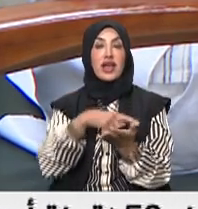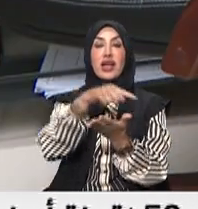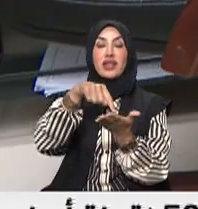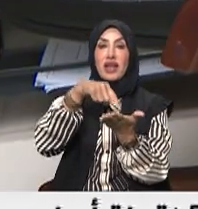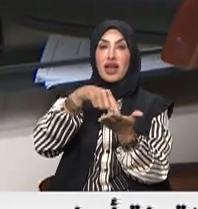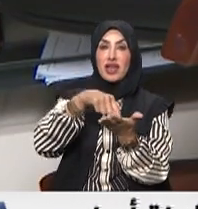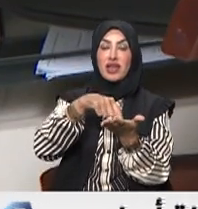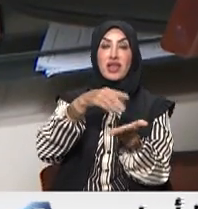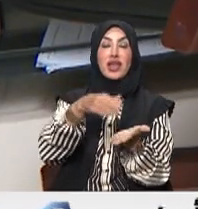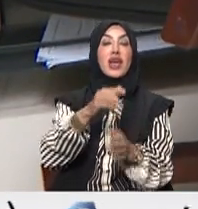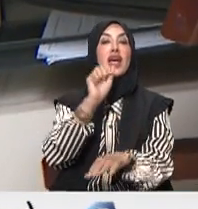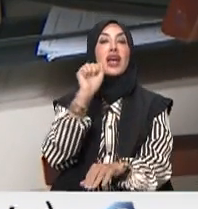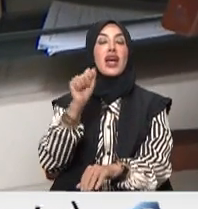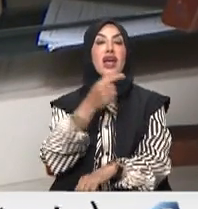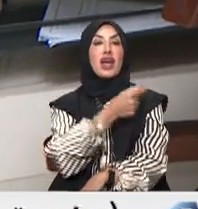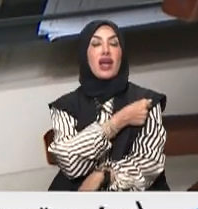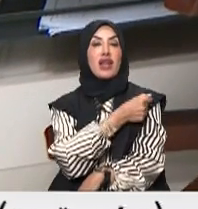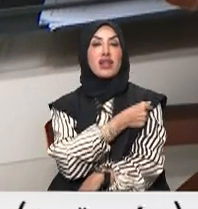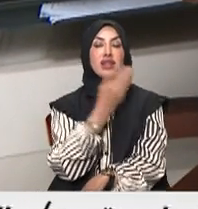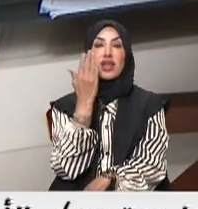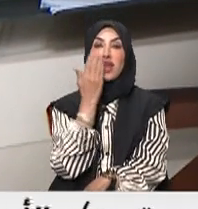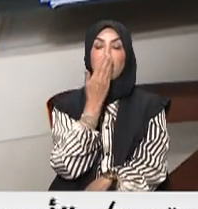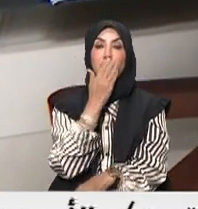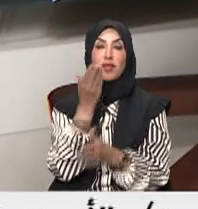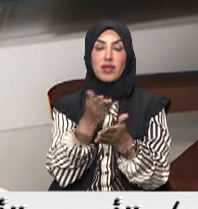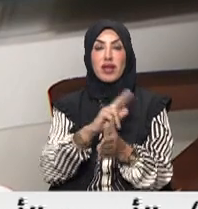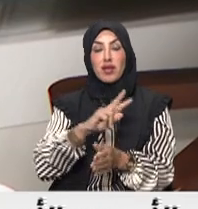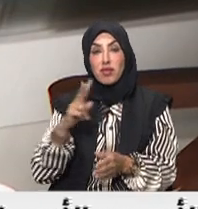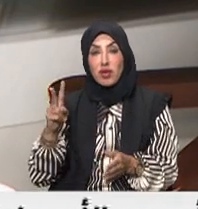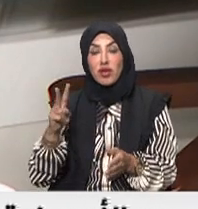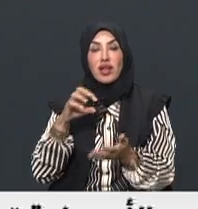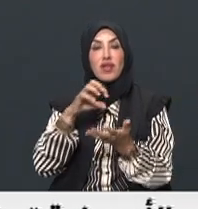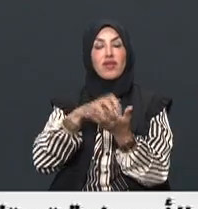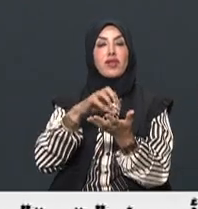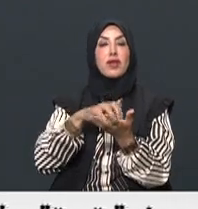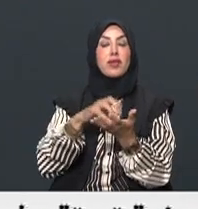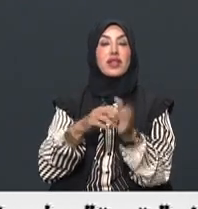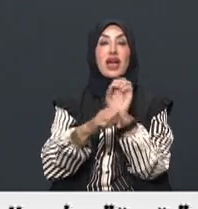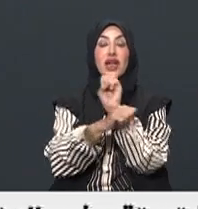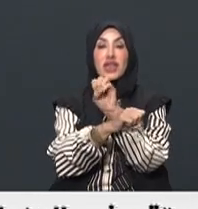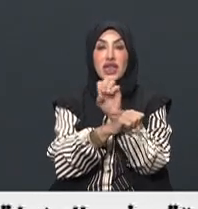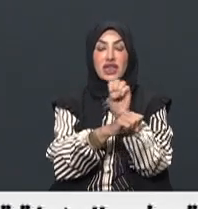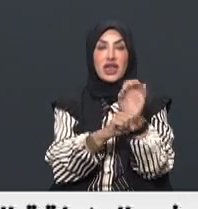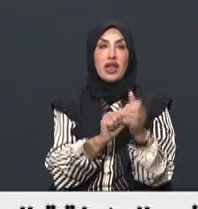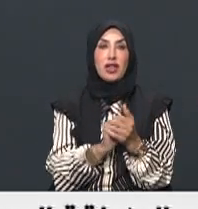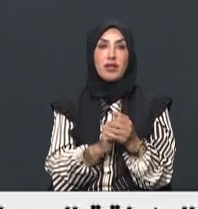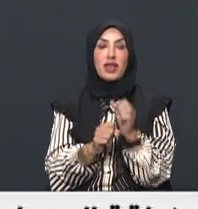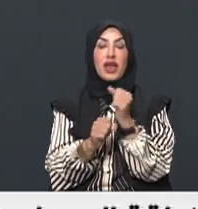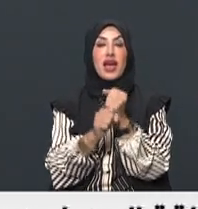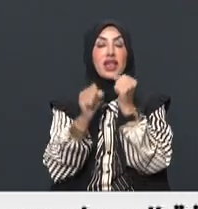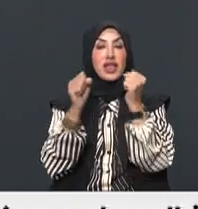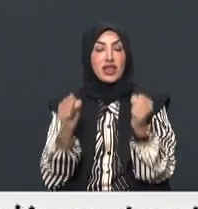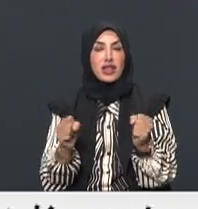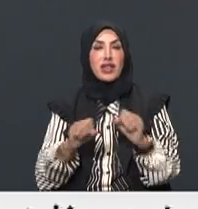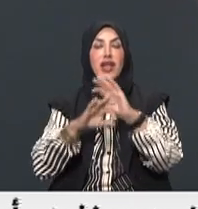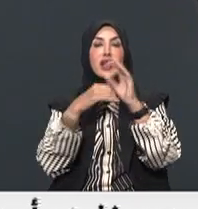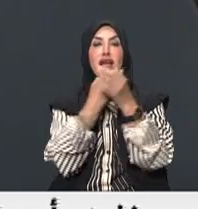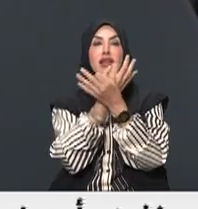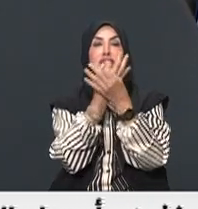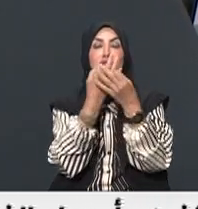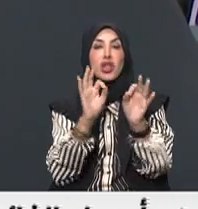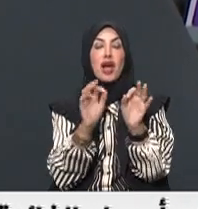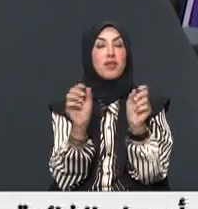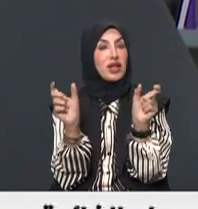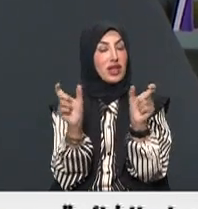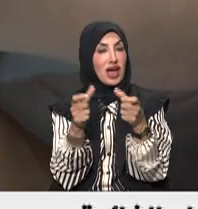828 عيادة للصحة المدرسية موزعة في مختلف المناطق التعليمية، مجهزة بأحدث المعدات الطبية